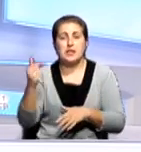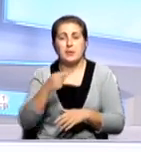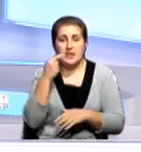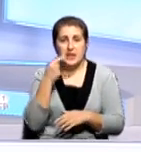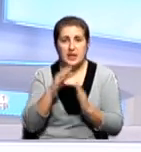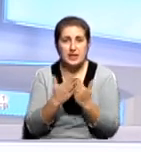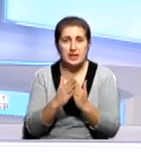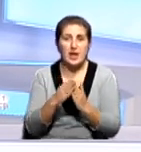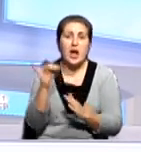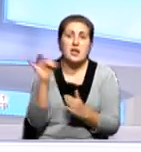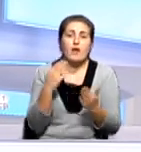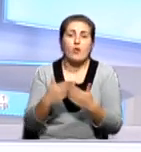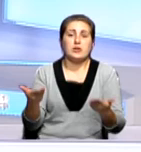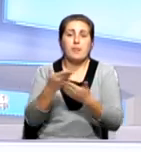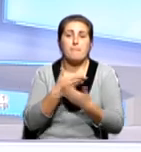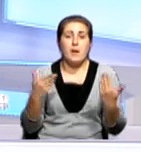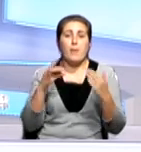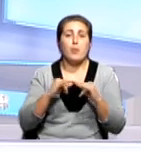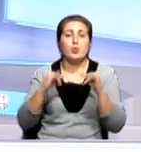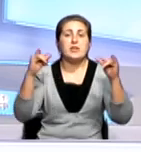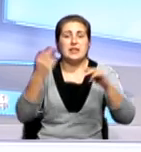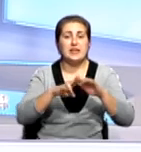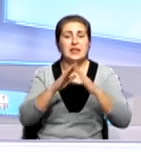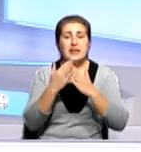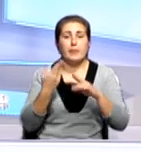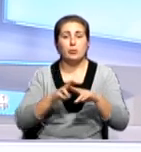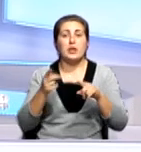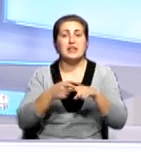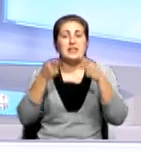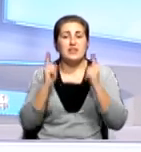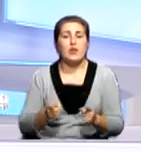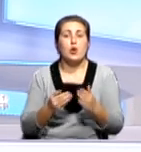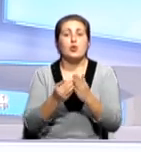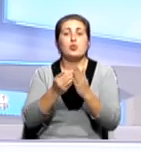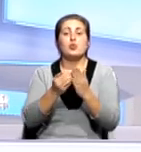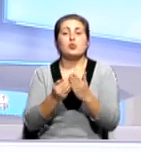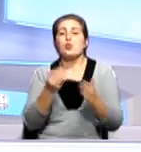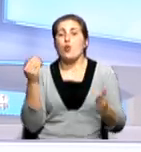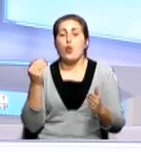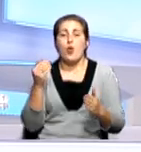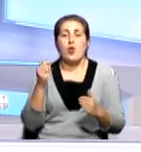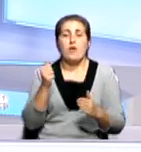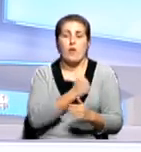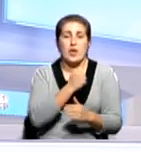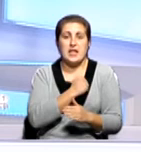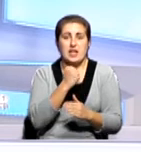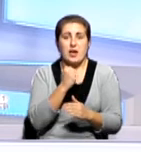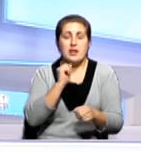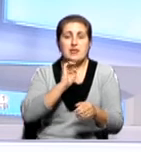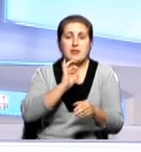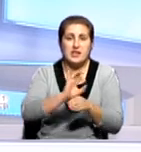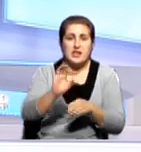книги и вот мы популяризация этих книг потому что это действительно бывает довоенное издание это более